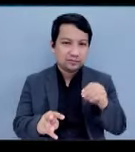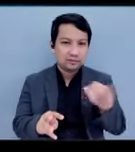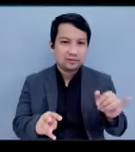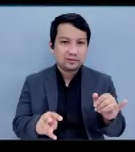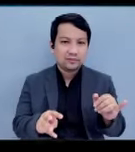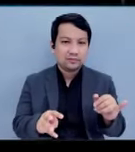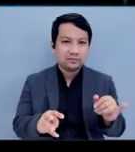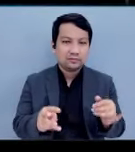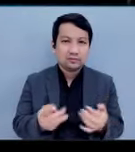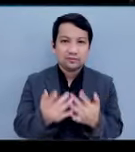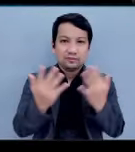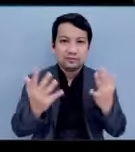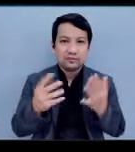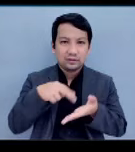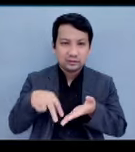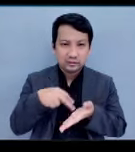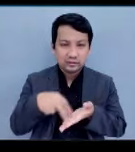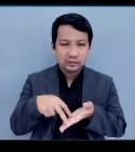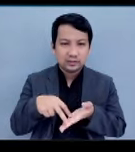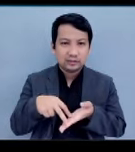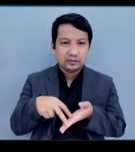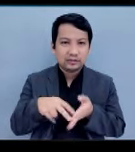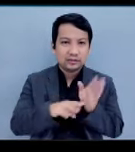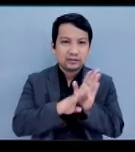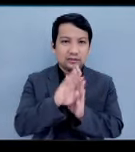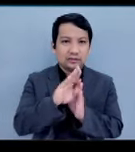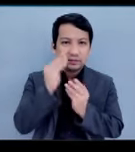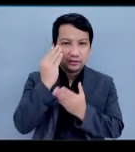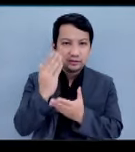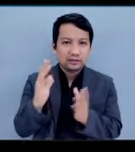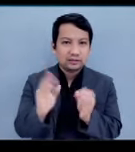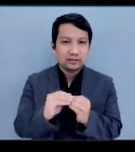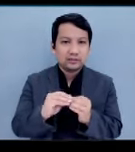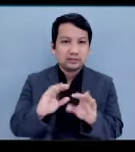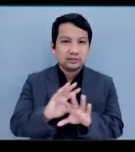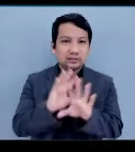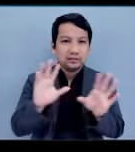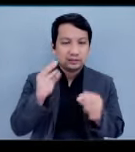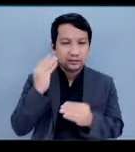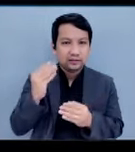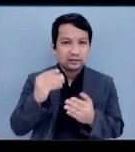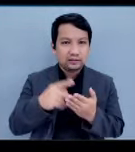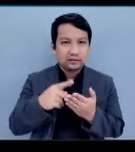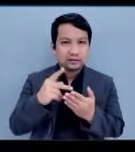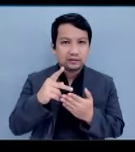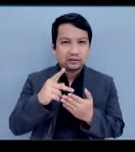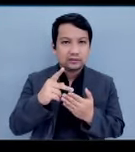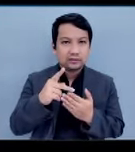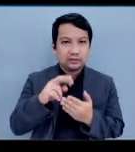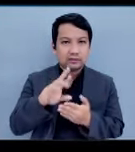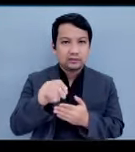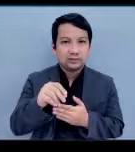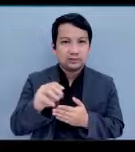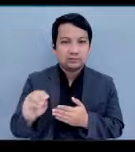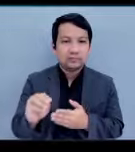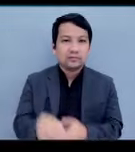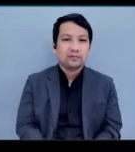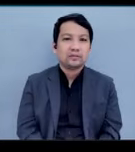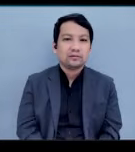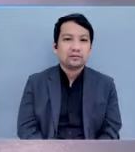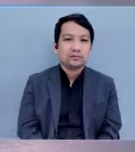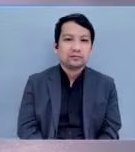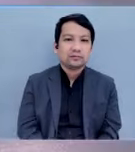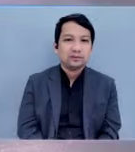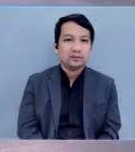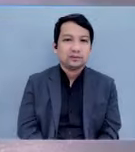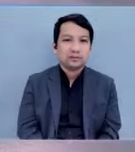po, ganyan. Hanggang nag-evolve na po sa mga light props, tapos eto na po kami ngayon. Wow! Pero ngayon,